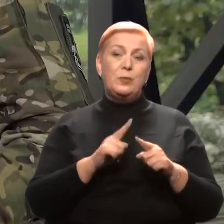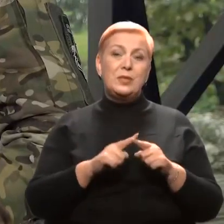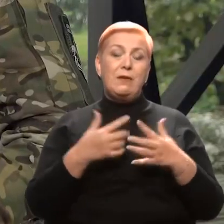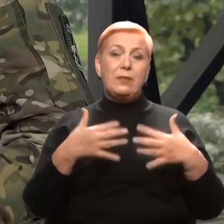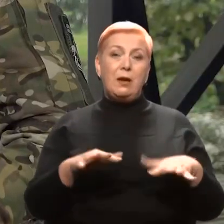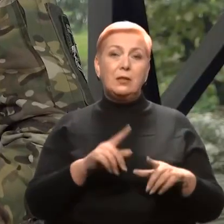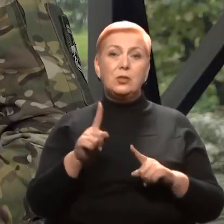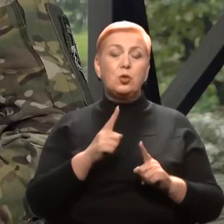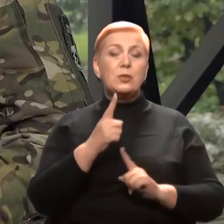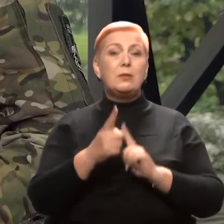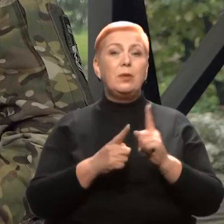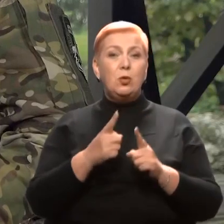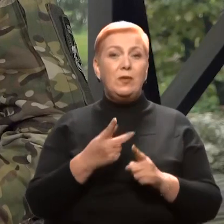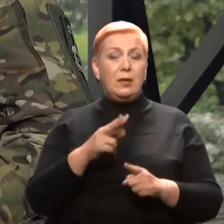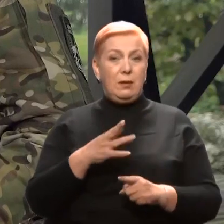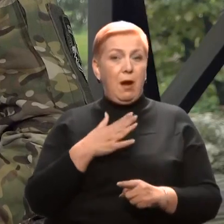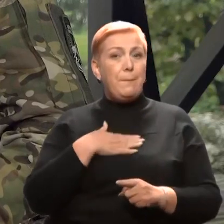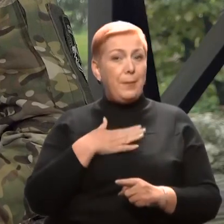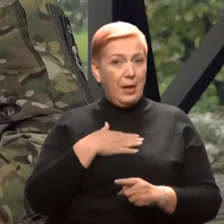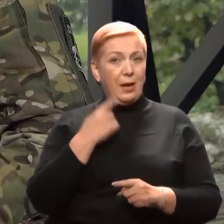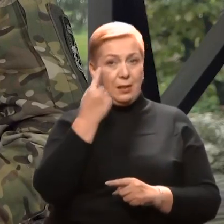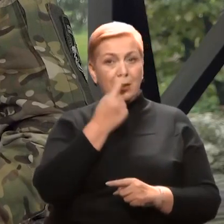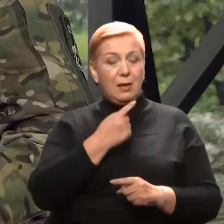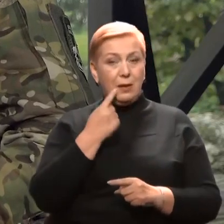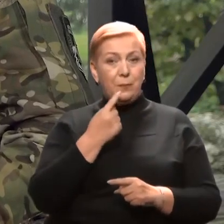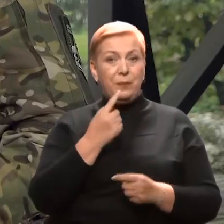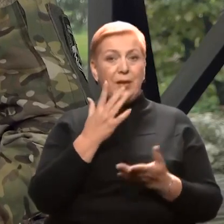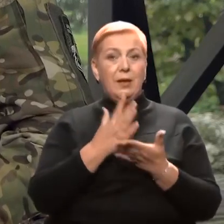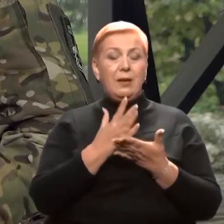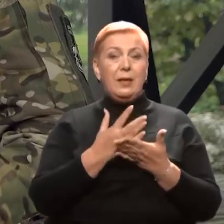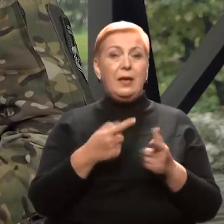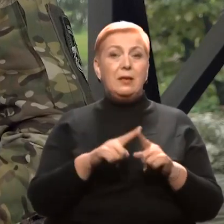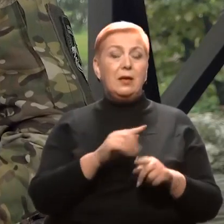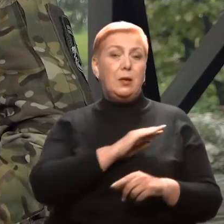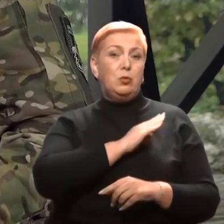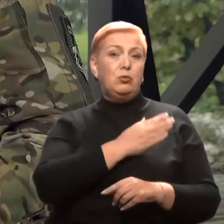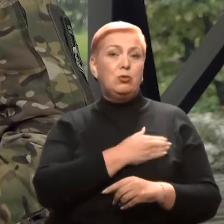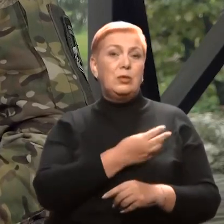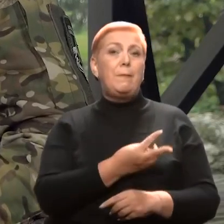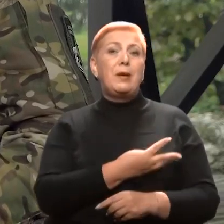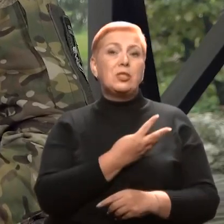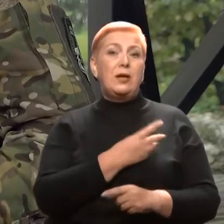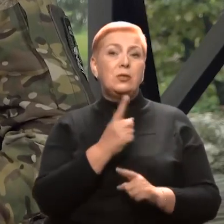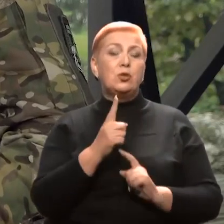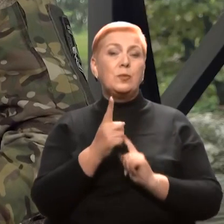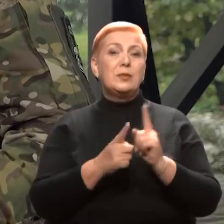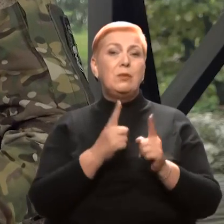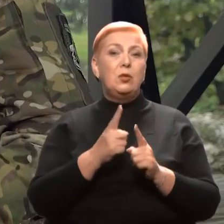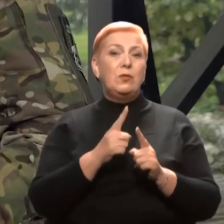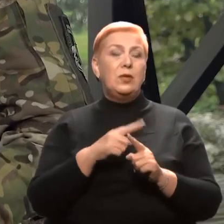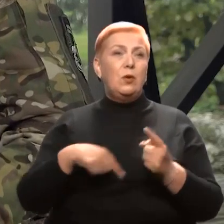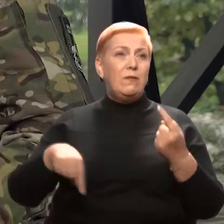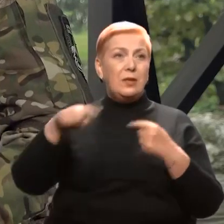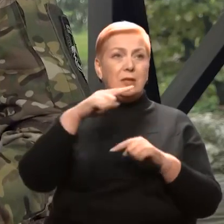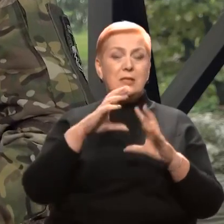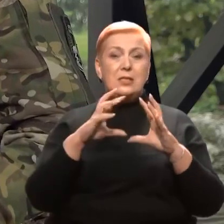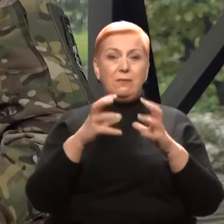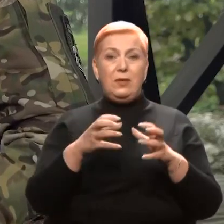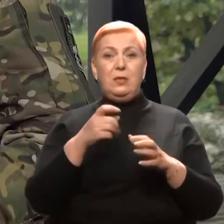щось змінювала для мене. Взагалі є така, не знаю, потужне бажання, щоб воно змінювало щось і в світі, і в Україні,